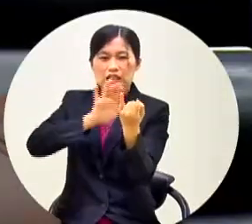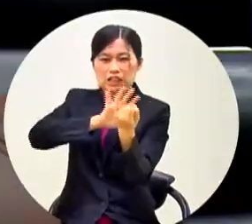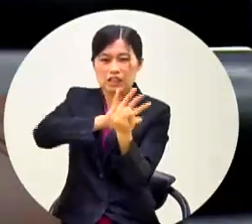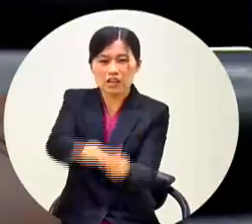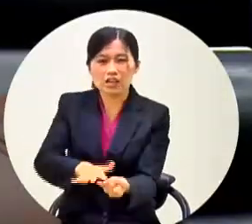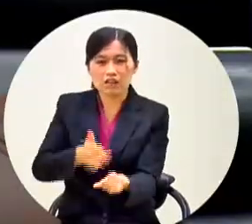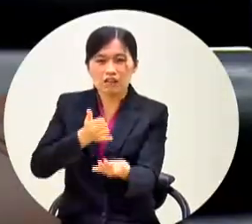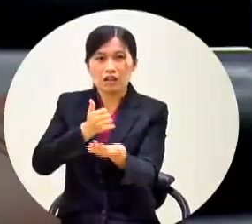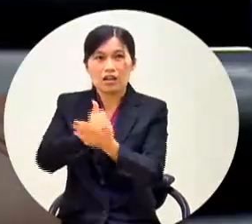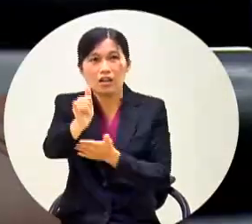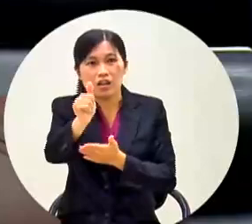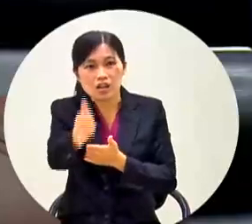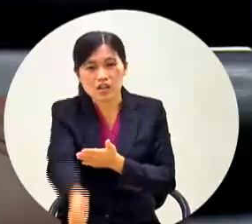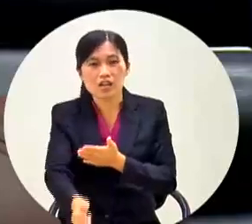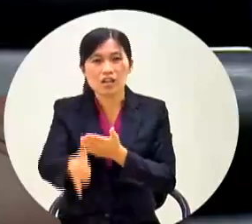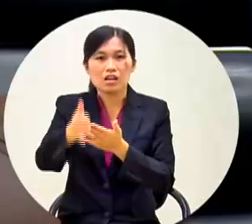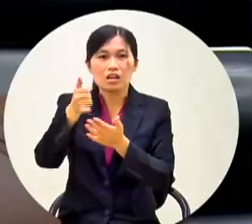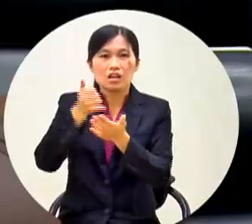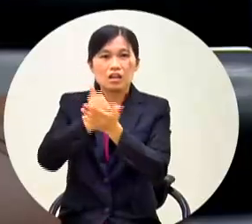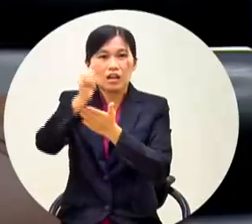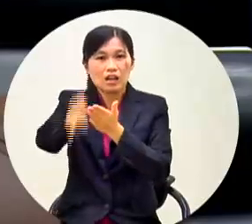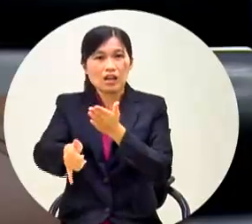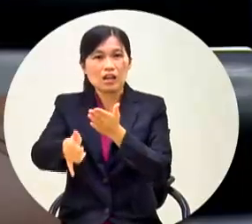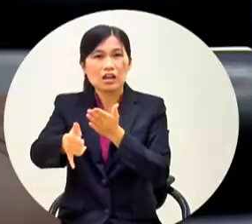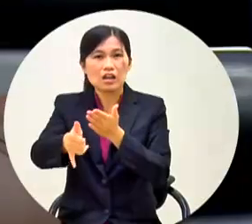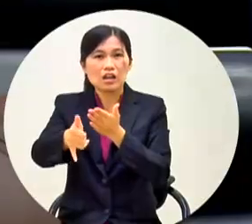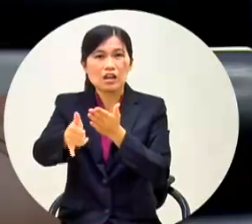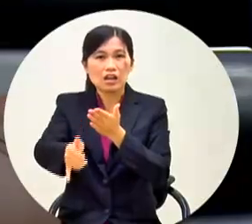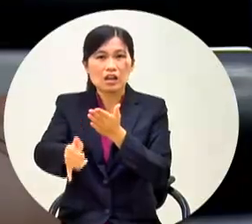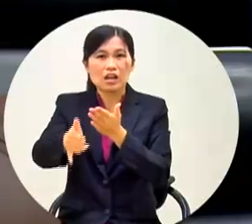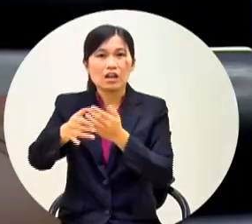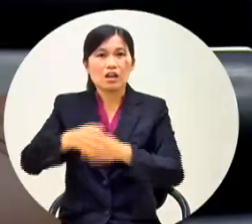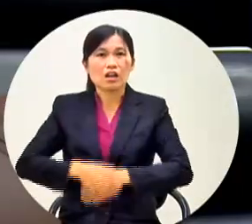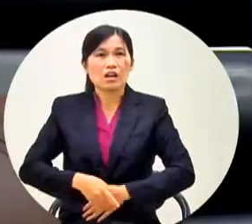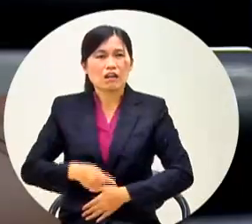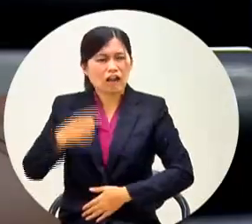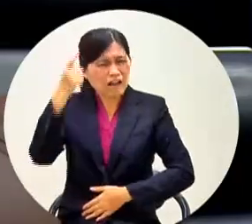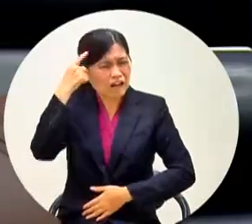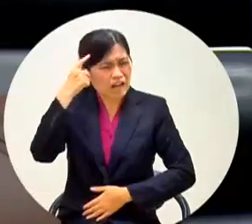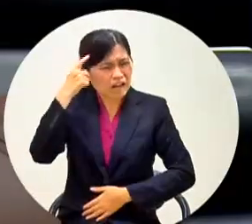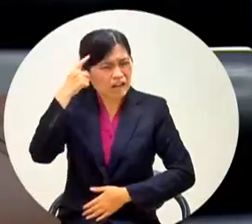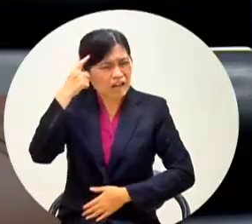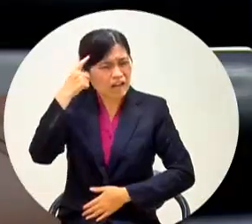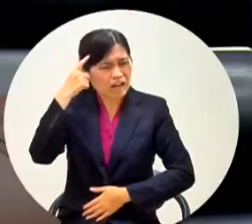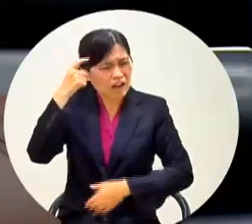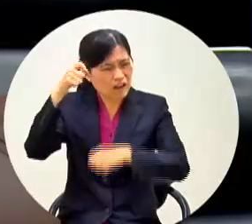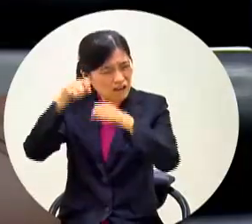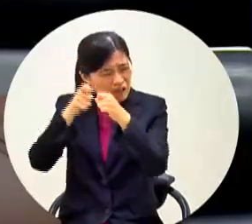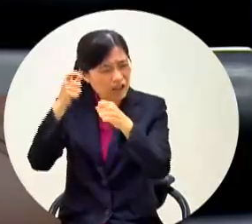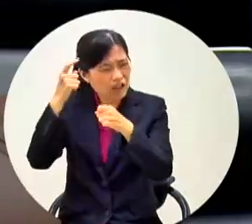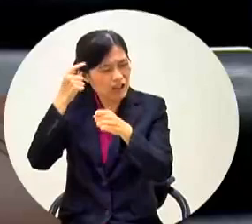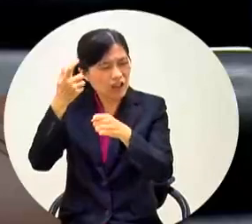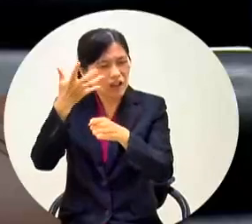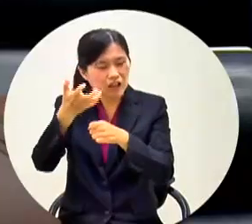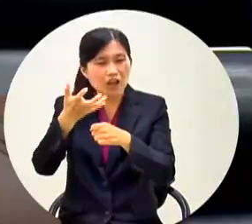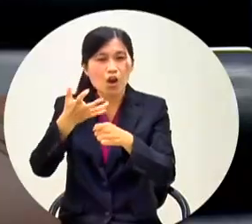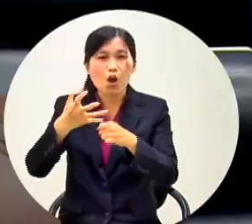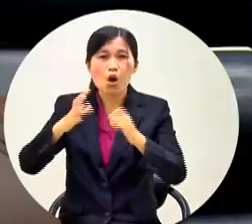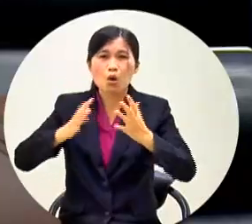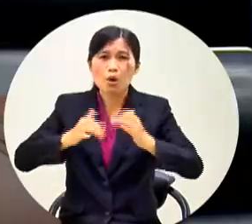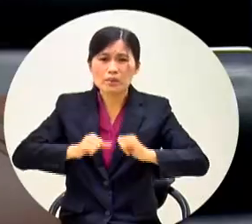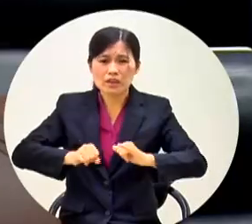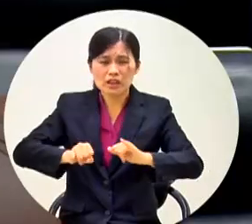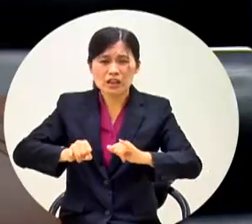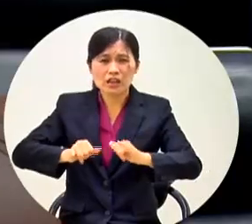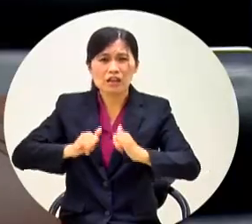上。可以这样子吗？国民党要对抗也可以用这样暴力的这样方式相向